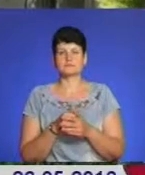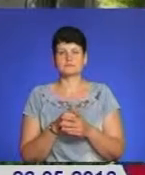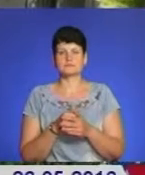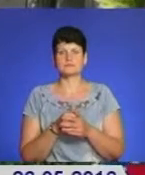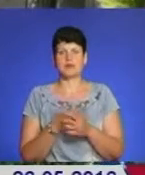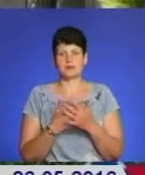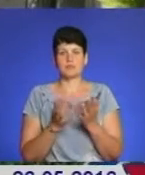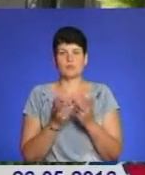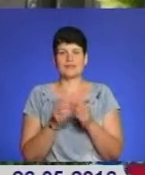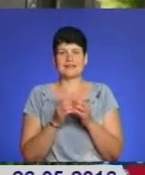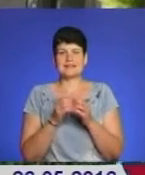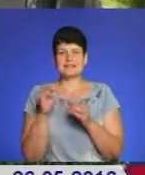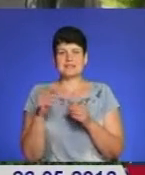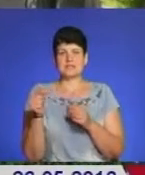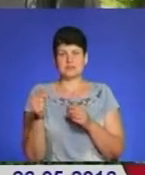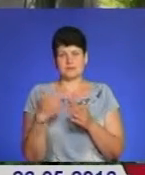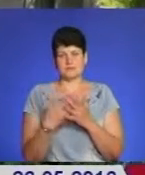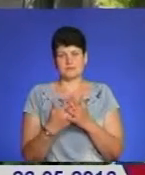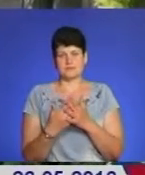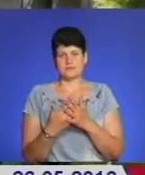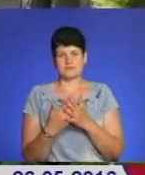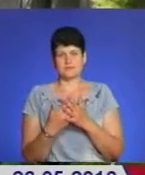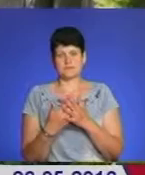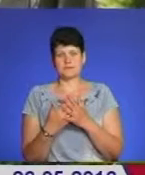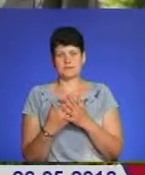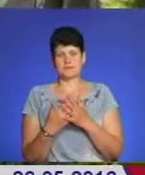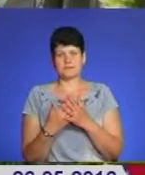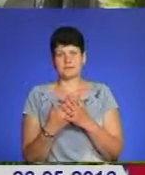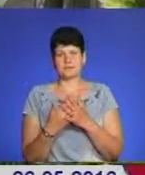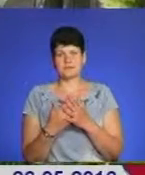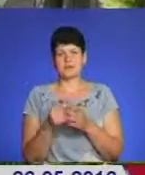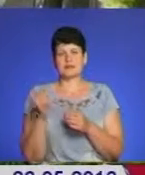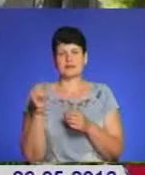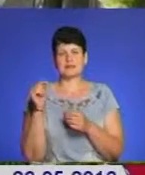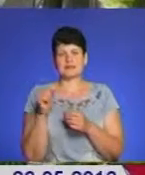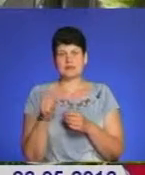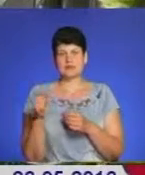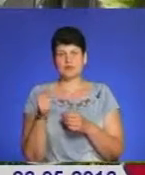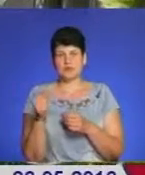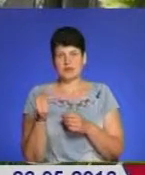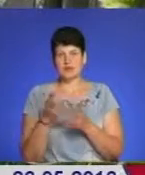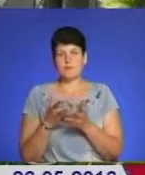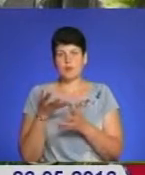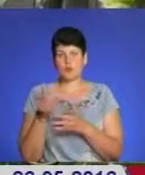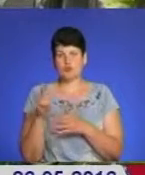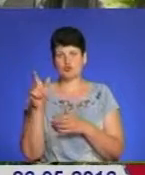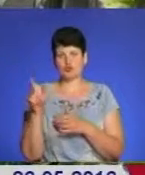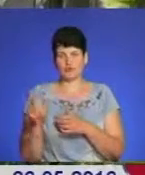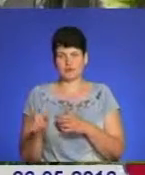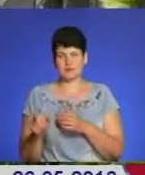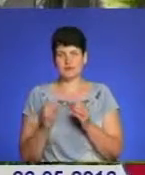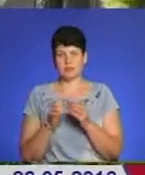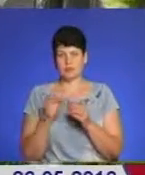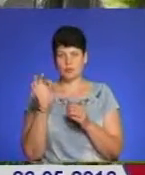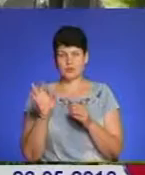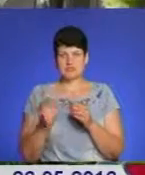взяти порахувати, 10 тисяч гривень, орієнтир, візьмемо цифру, 1000 гривень проплачує людина десь